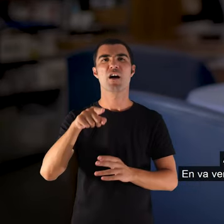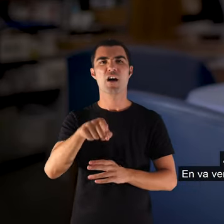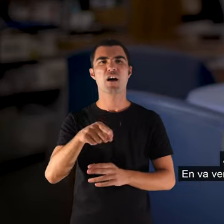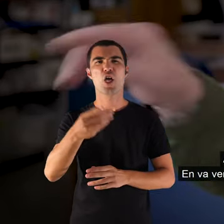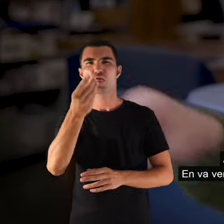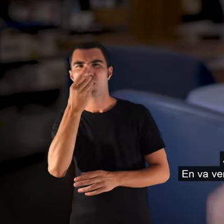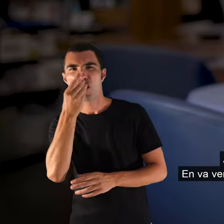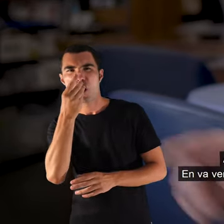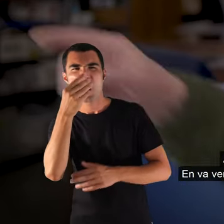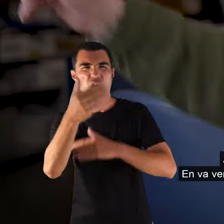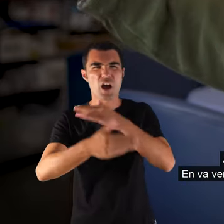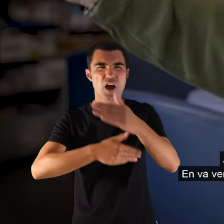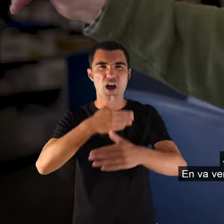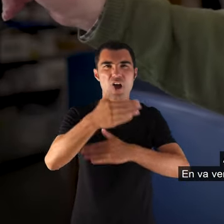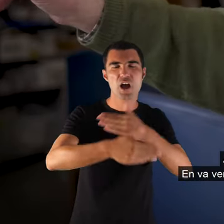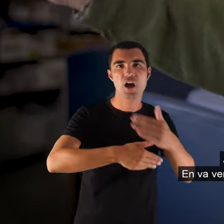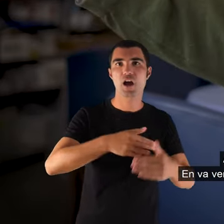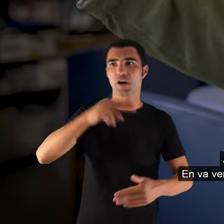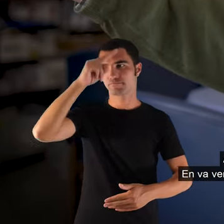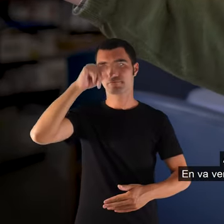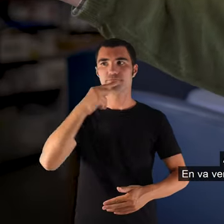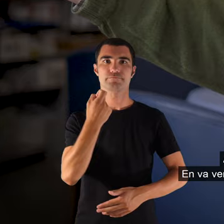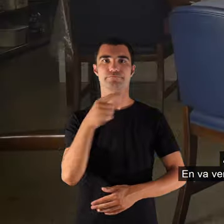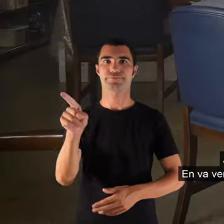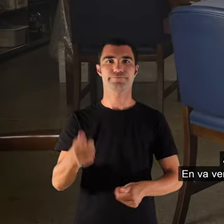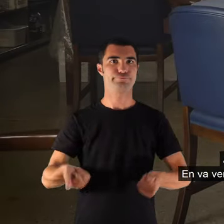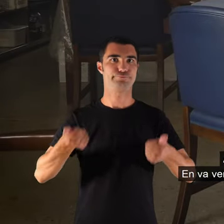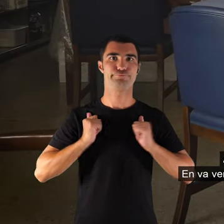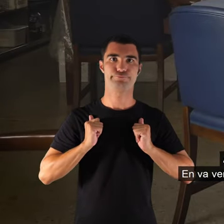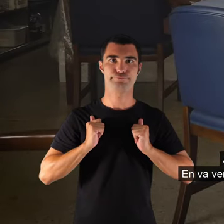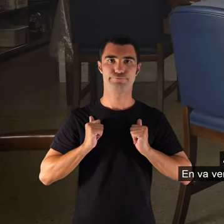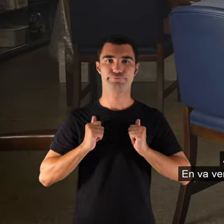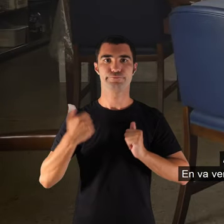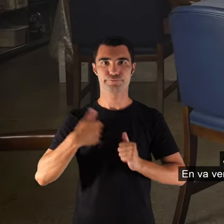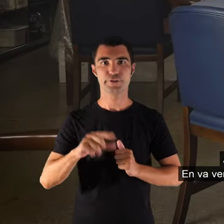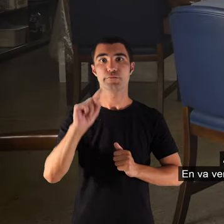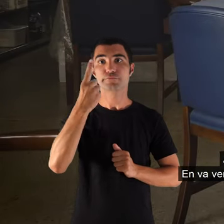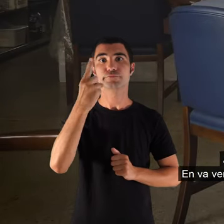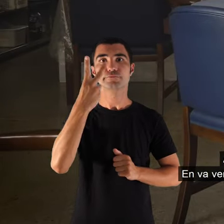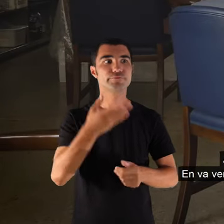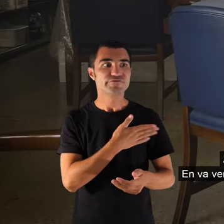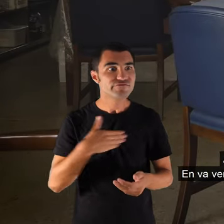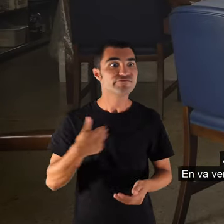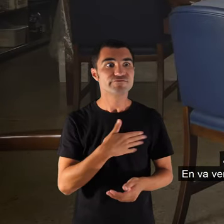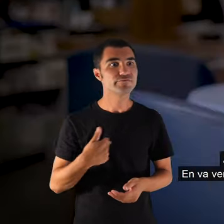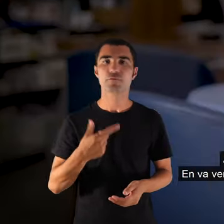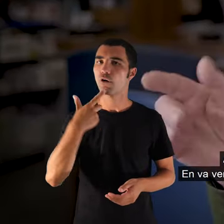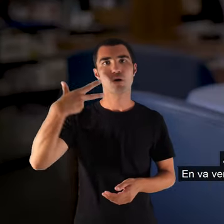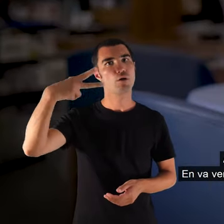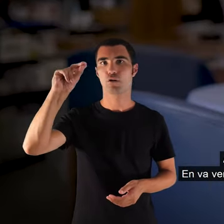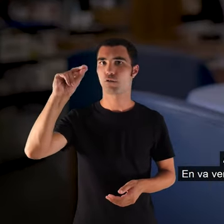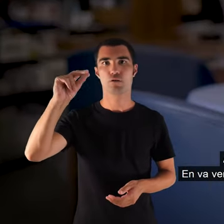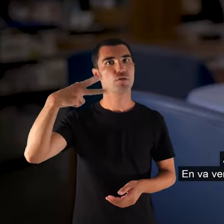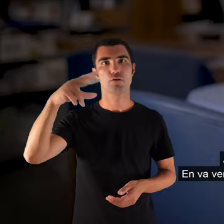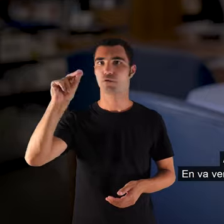decantar. Mon pare ja no era. Venia un, va venir 7 o 8 vegades. Per fet, no, dic, no. Dic, no ho